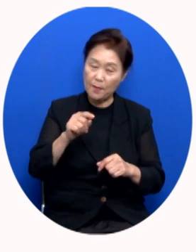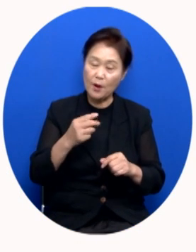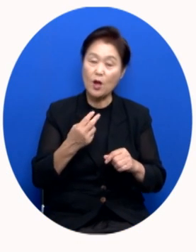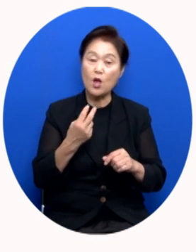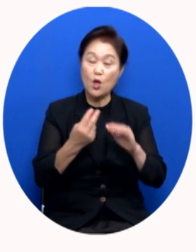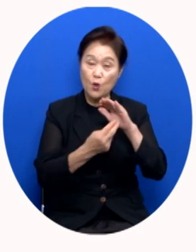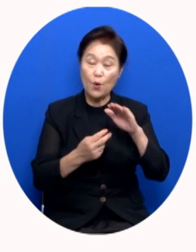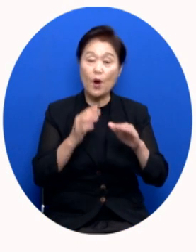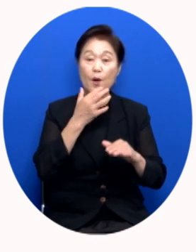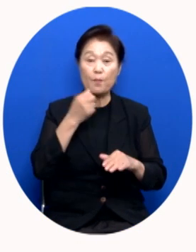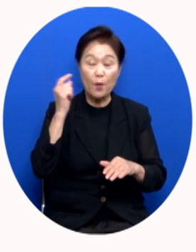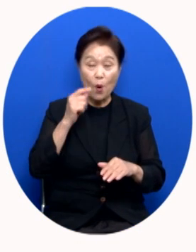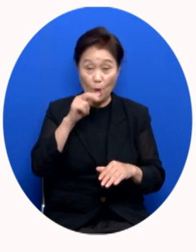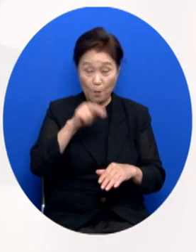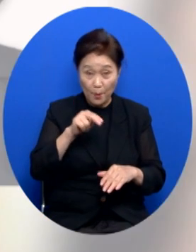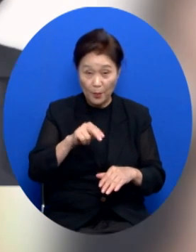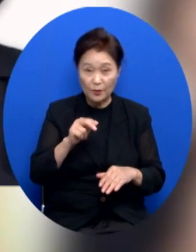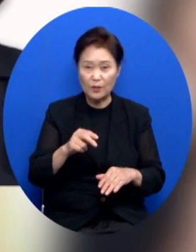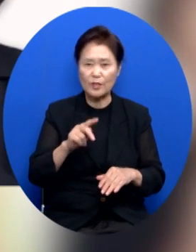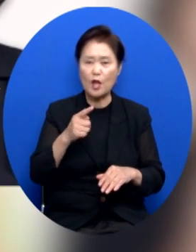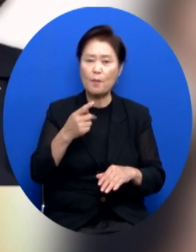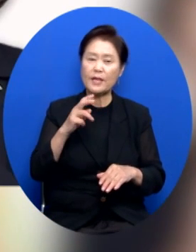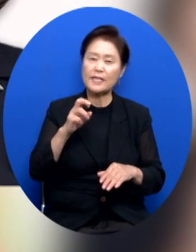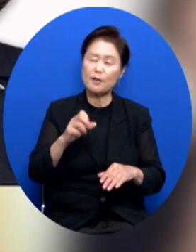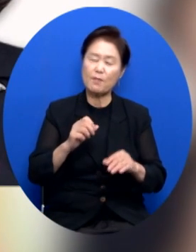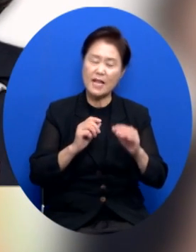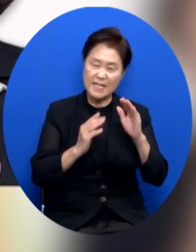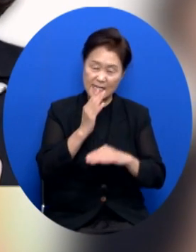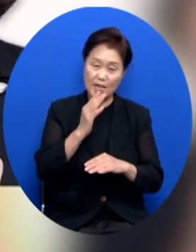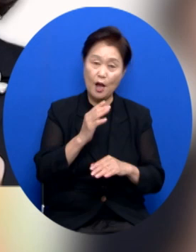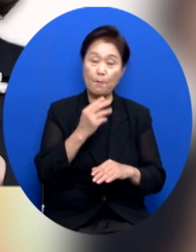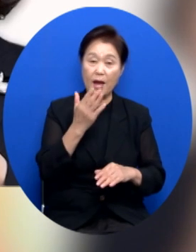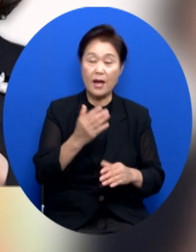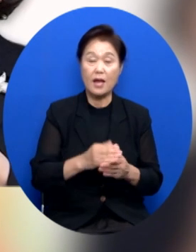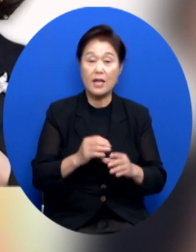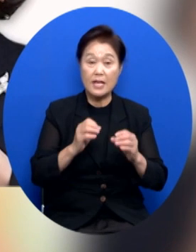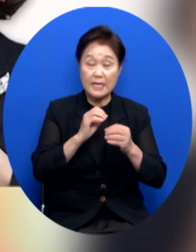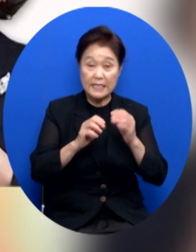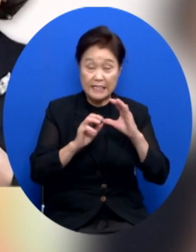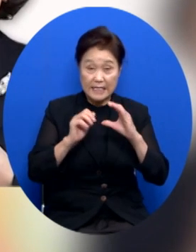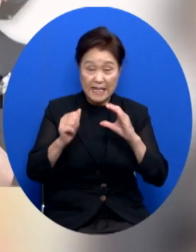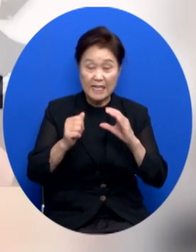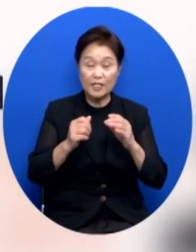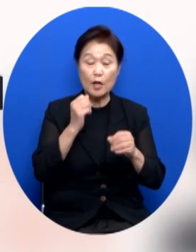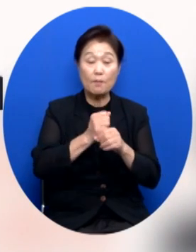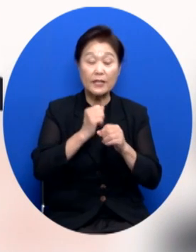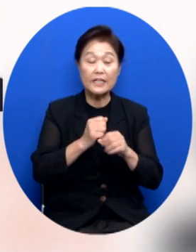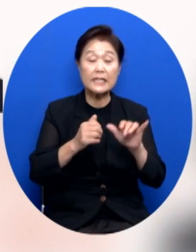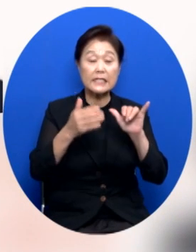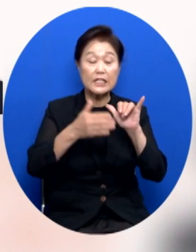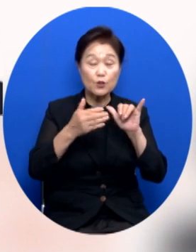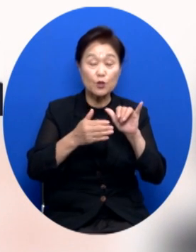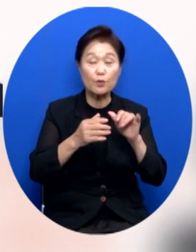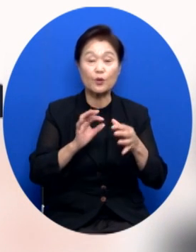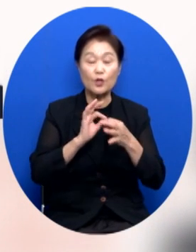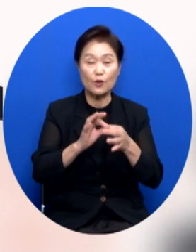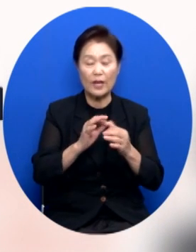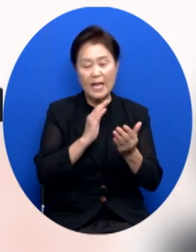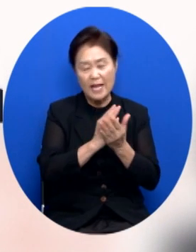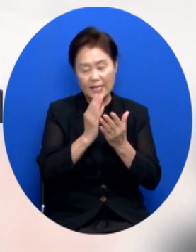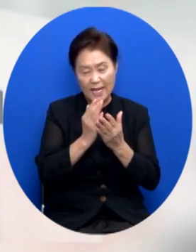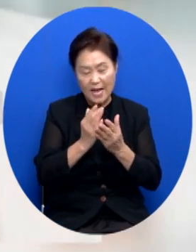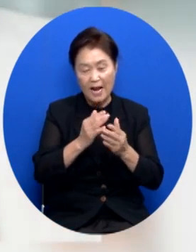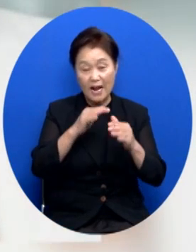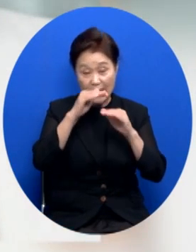낭독 영상은 160만 조회수를 넘어선 상태입니다. 한편 CTS는 제작된 콘텐츠를 변형해 다양한 플랫폼과